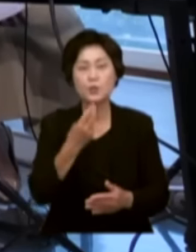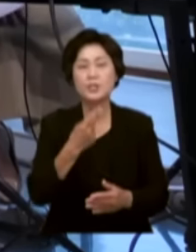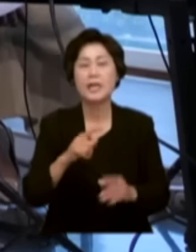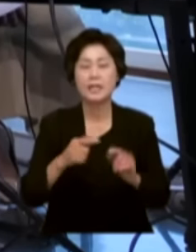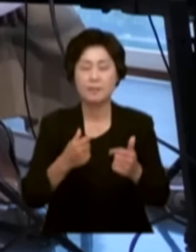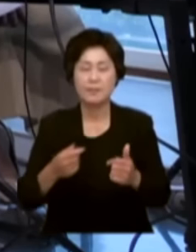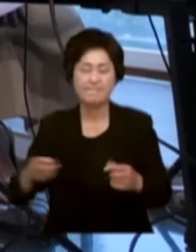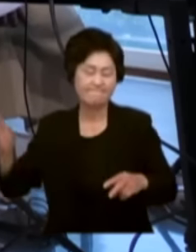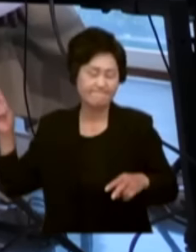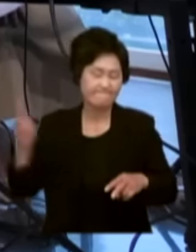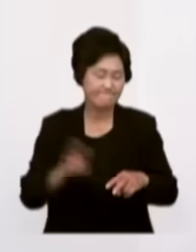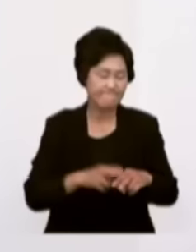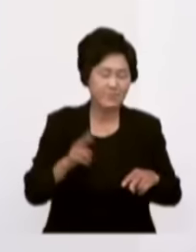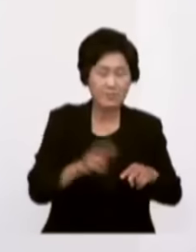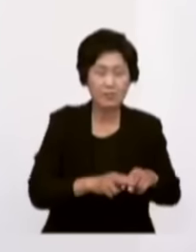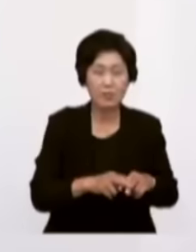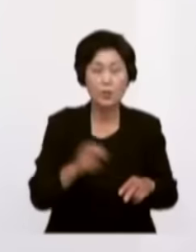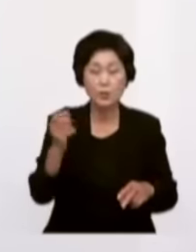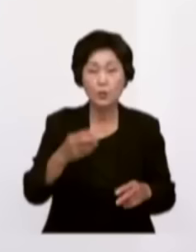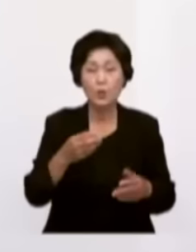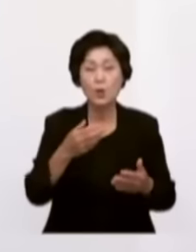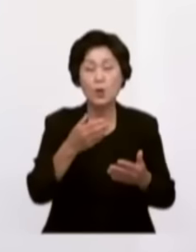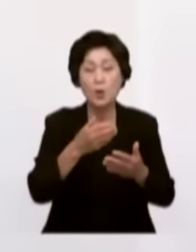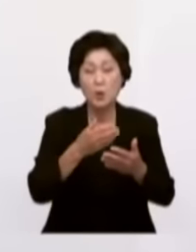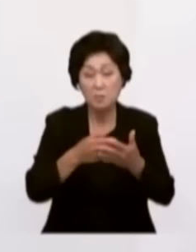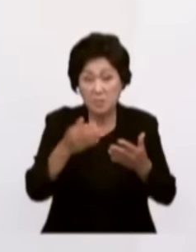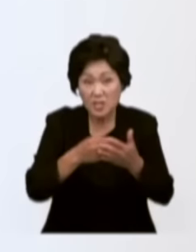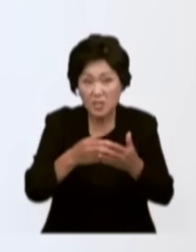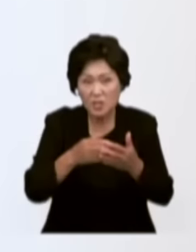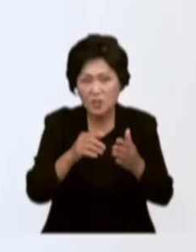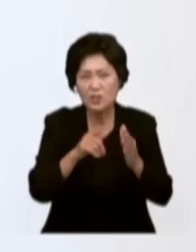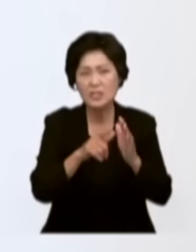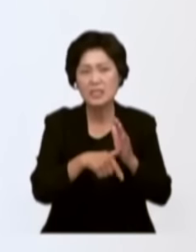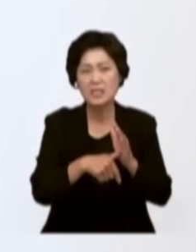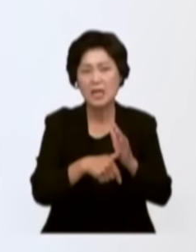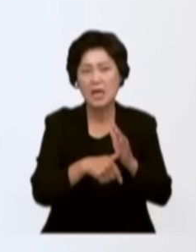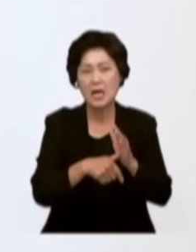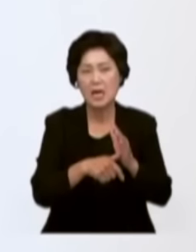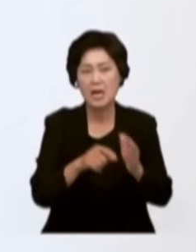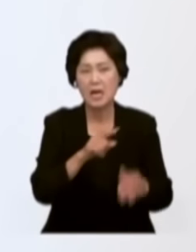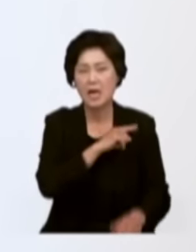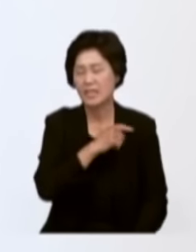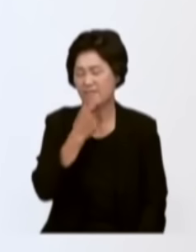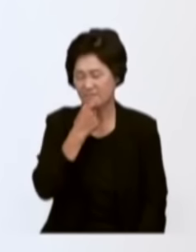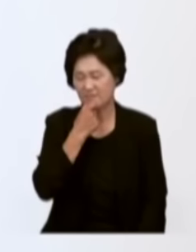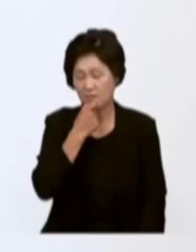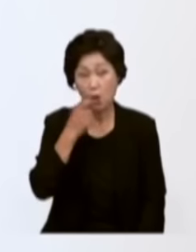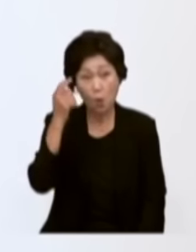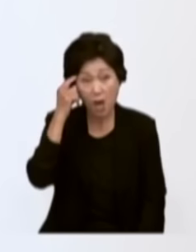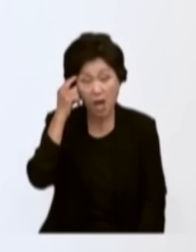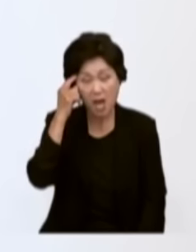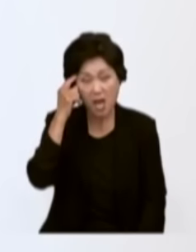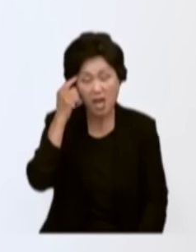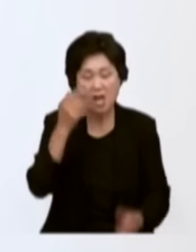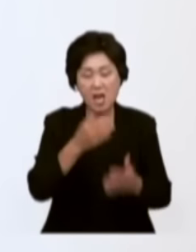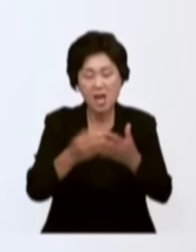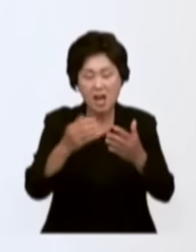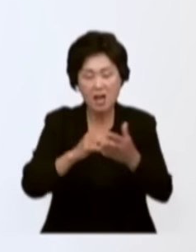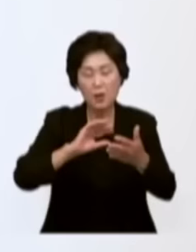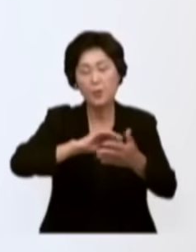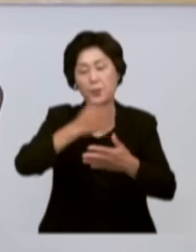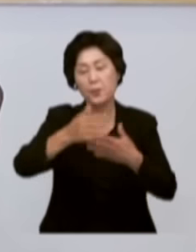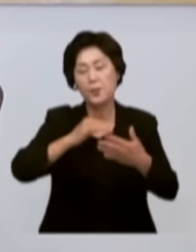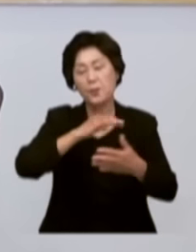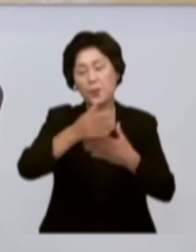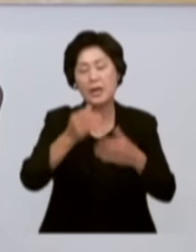싫었던 게 준비물. 예, 스케치북도 사갈 돈이 없었어요. 왜냐면 어머니한테 엄마 스케치북 사게 돈 좀 줘. 돈 달라는 말을 엄마한테